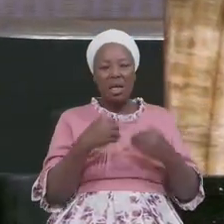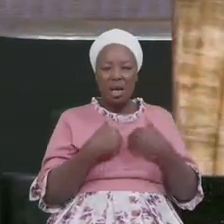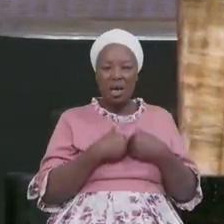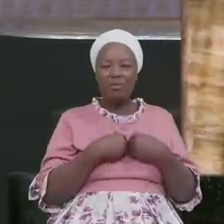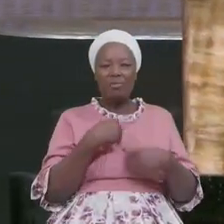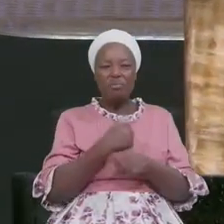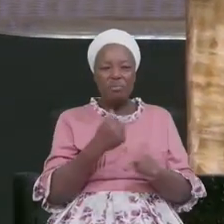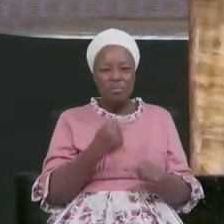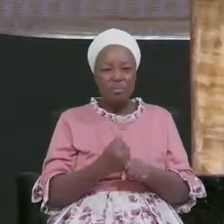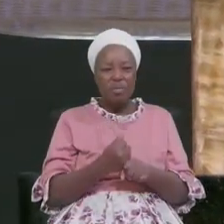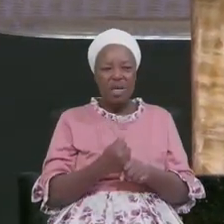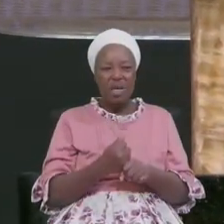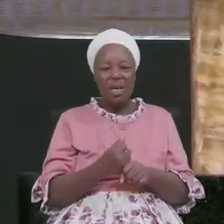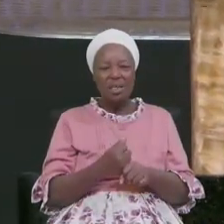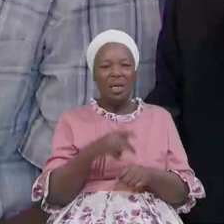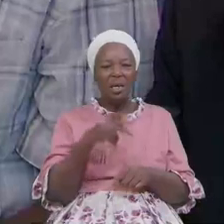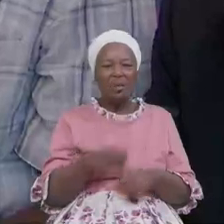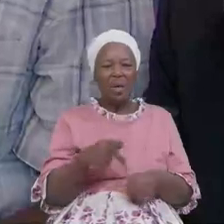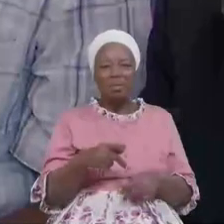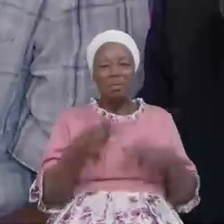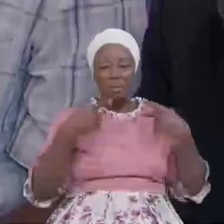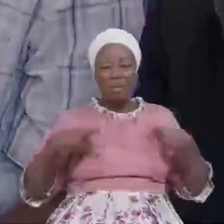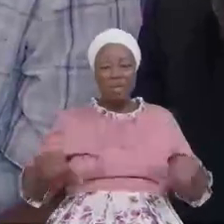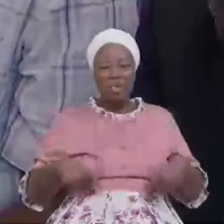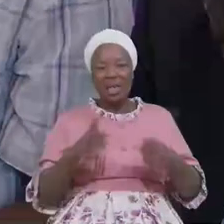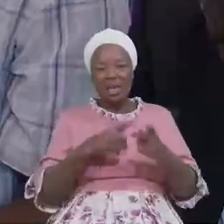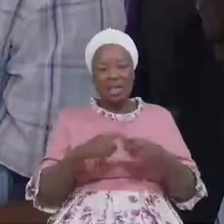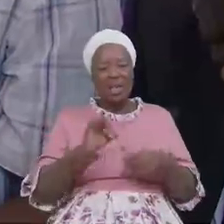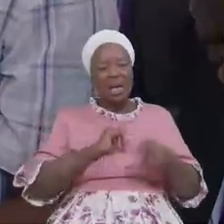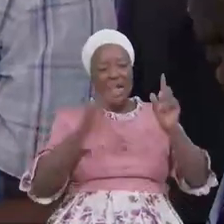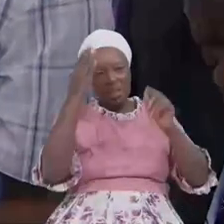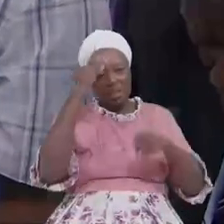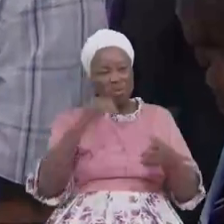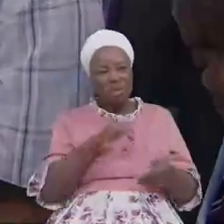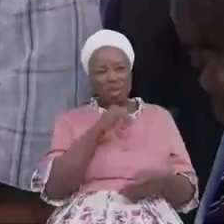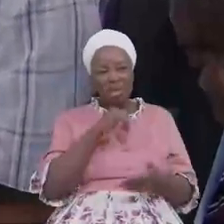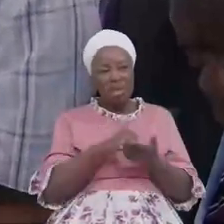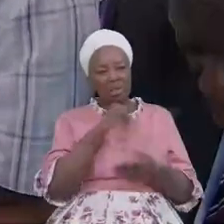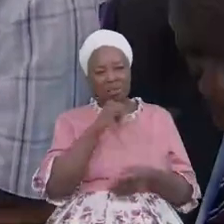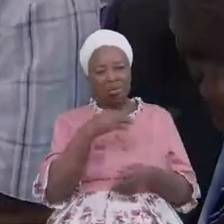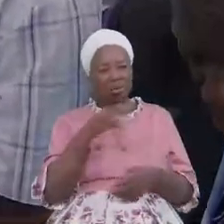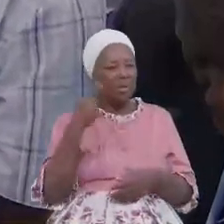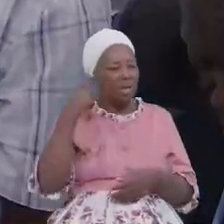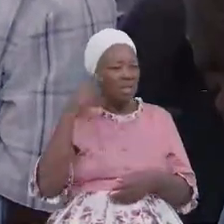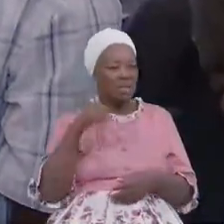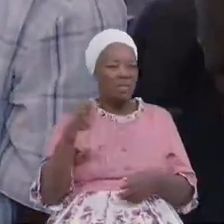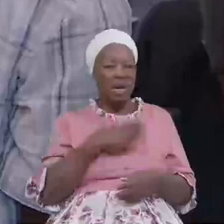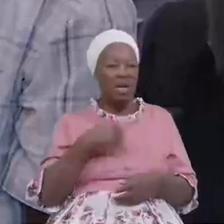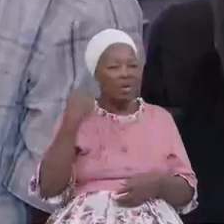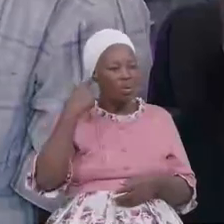des rois sans moi et des chefs à mon insu. Ils ont fait des idoles avec leur argent et leur